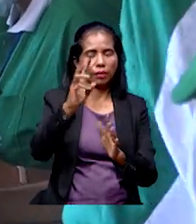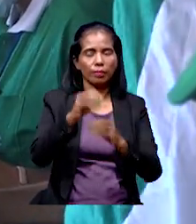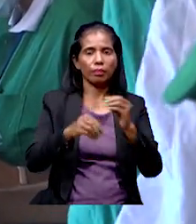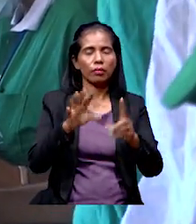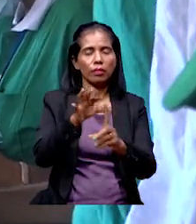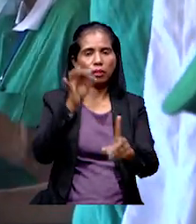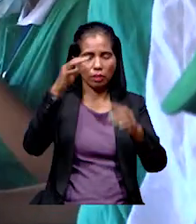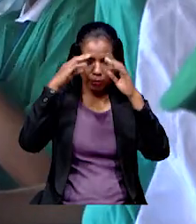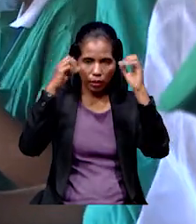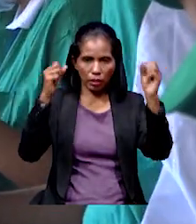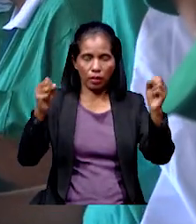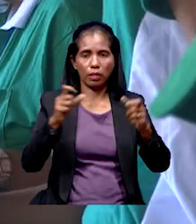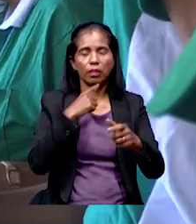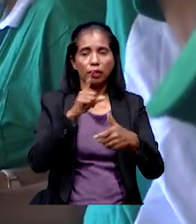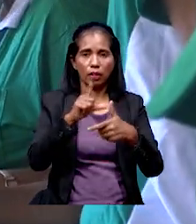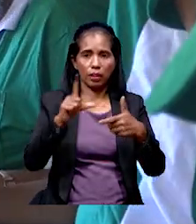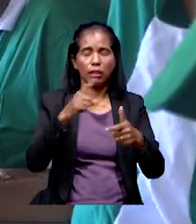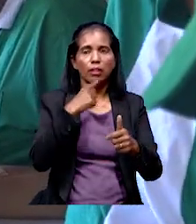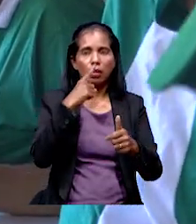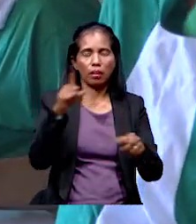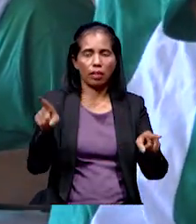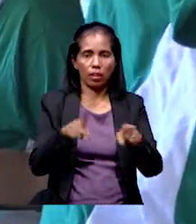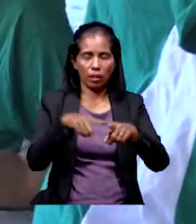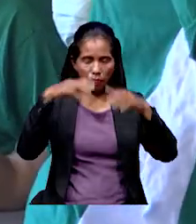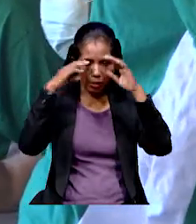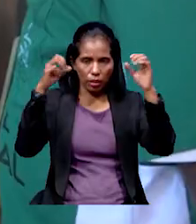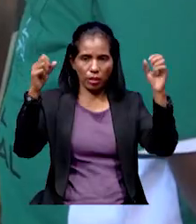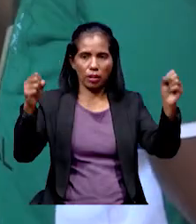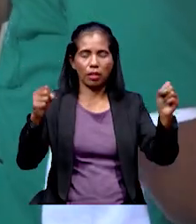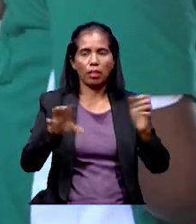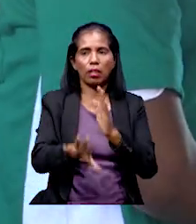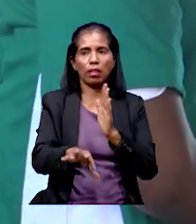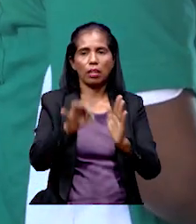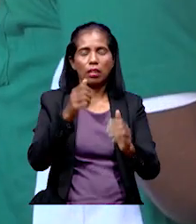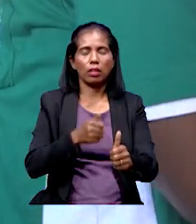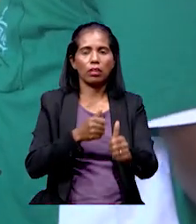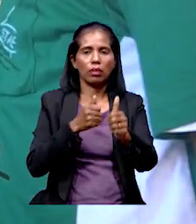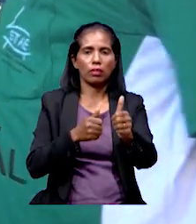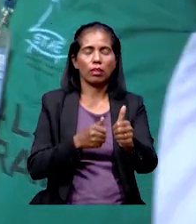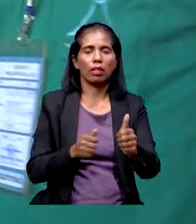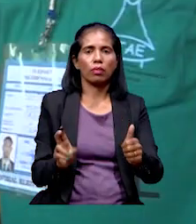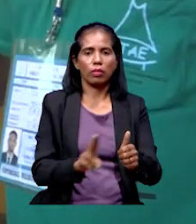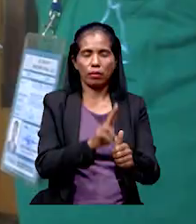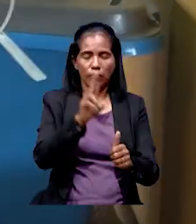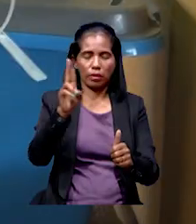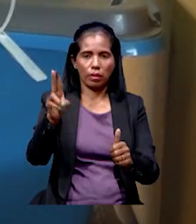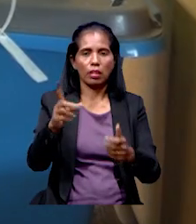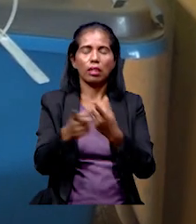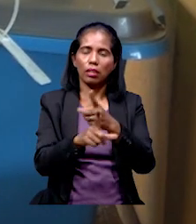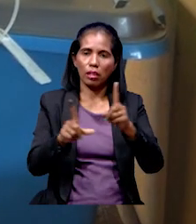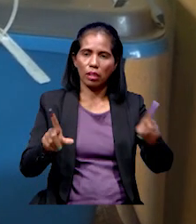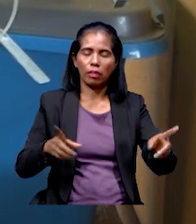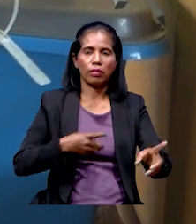nian, alinea ida hateteng, atu sai presidente republika sehili tuir sufrazio universal, livre,